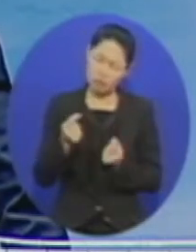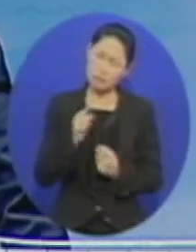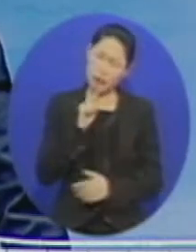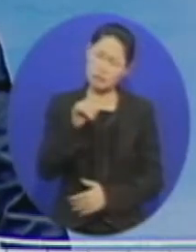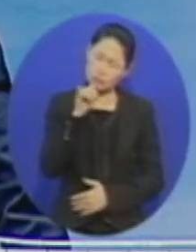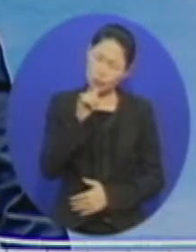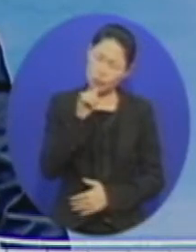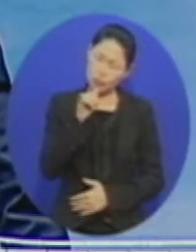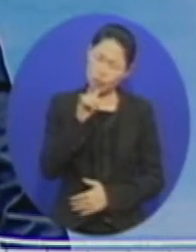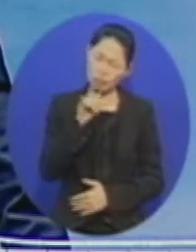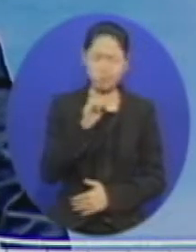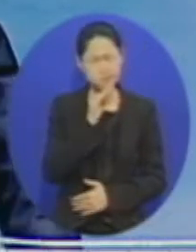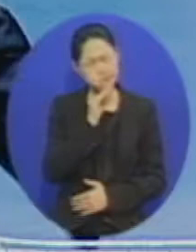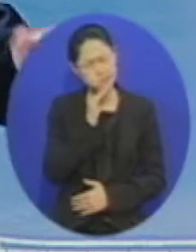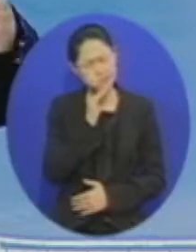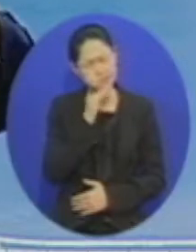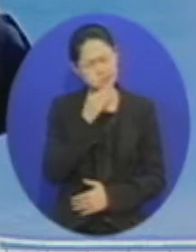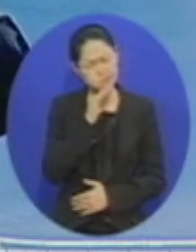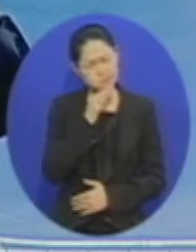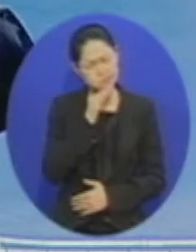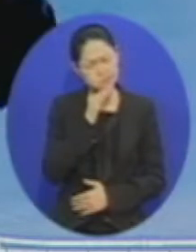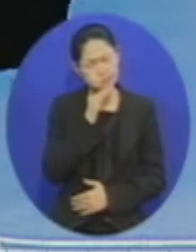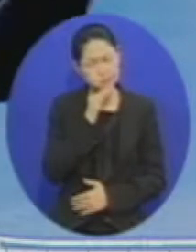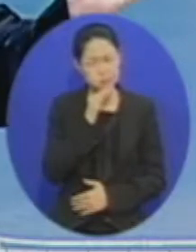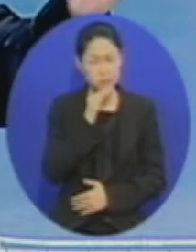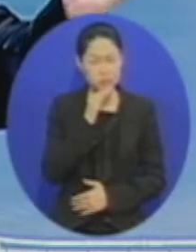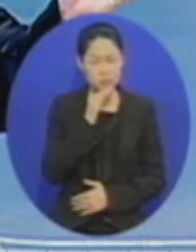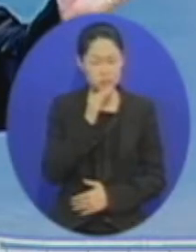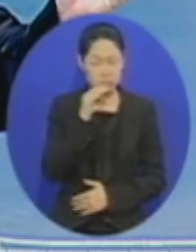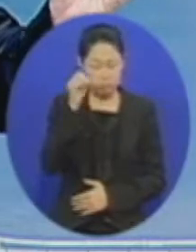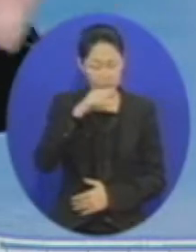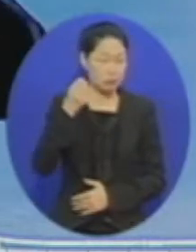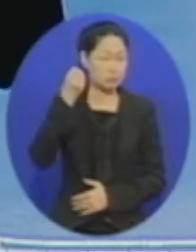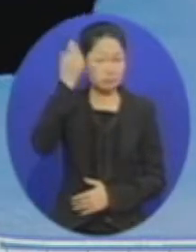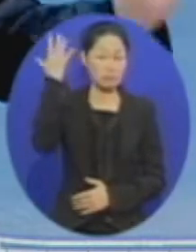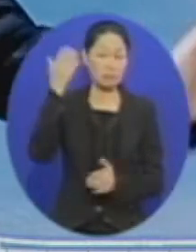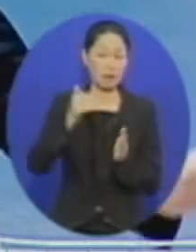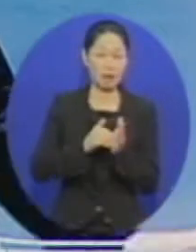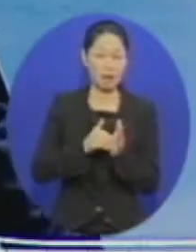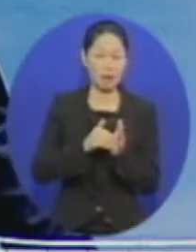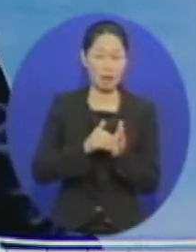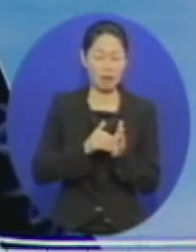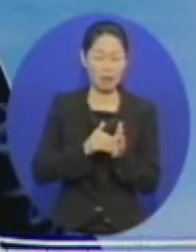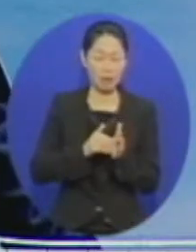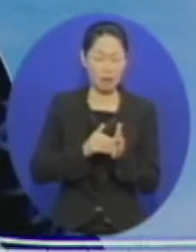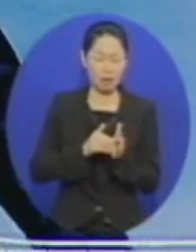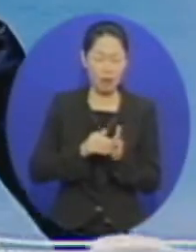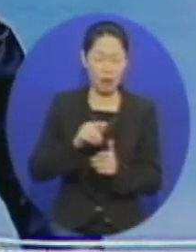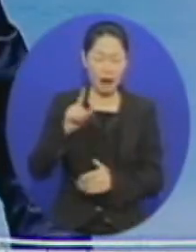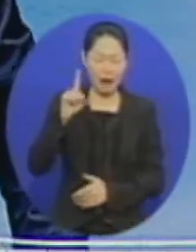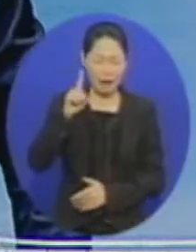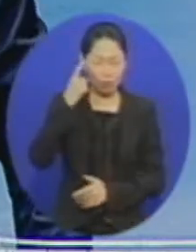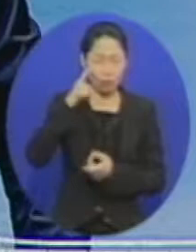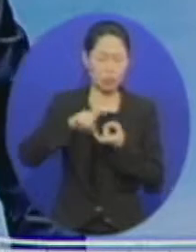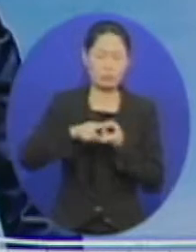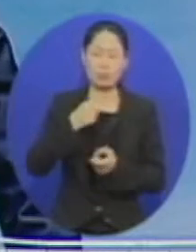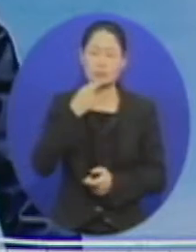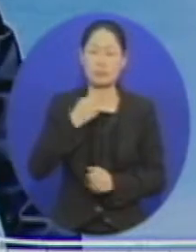그런가 그리고는 잊어버려요 완전히 무관심 한 거죠